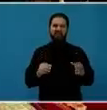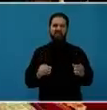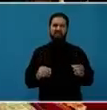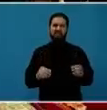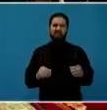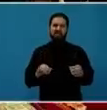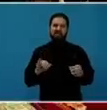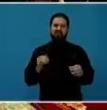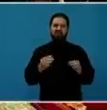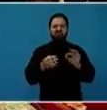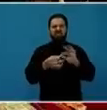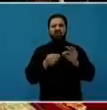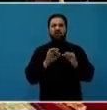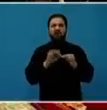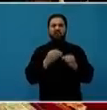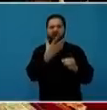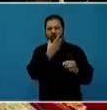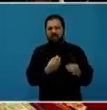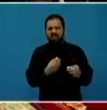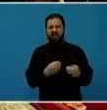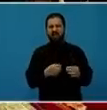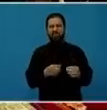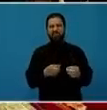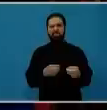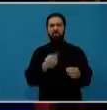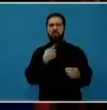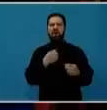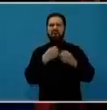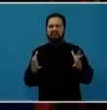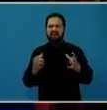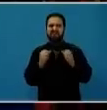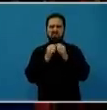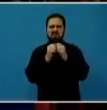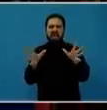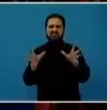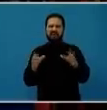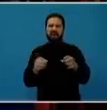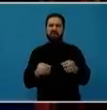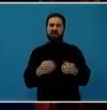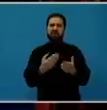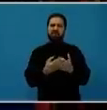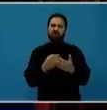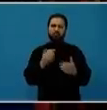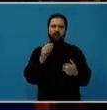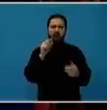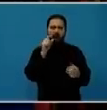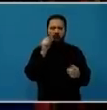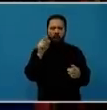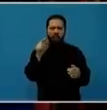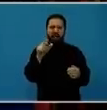o vorbă urâtă. Mă rostesc de multe ori să spun blestem pentru că el are o încărcătură foarte puternică